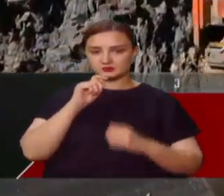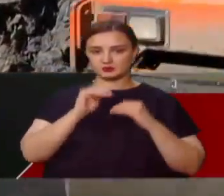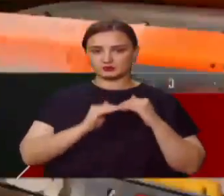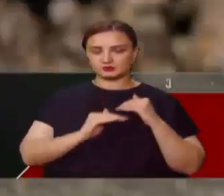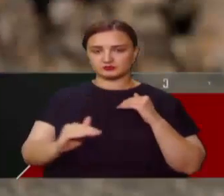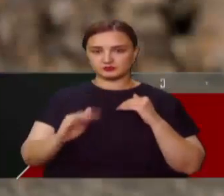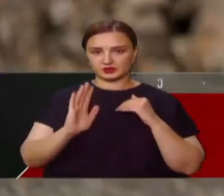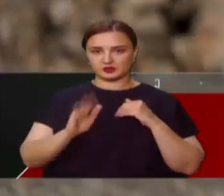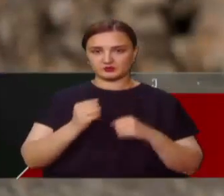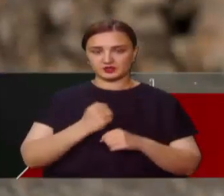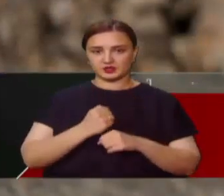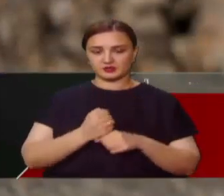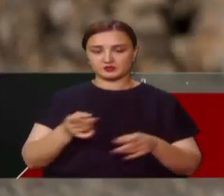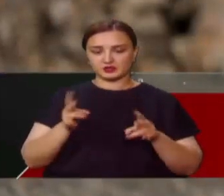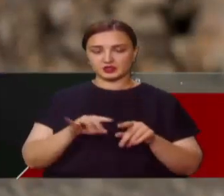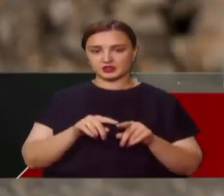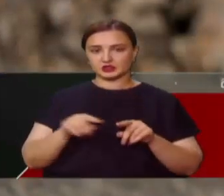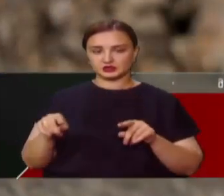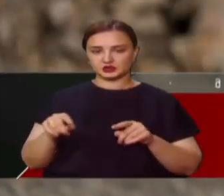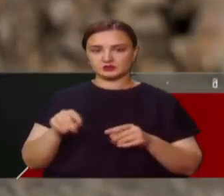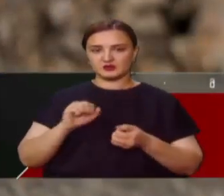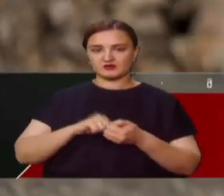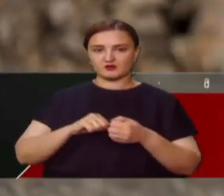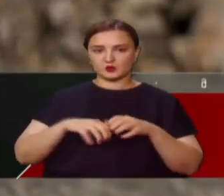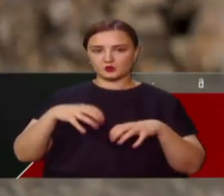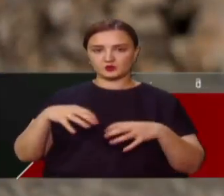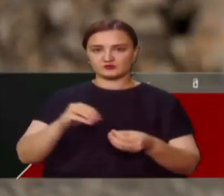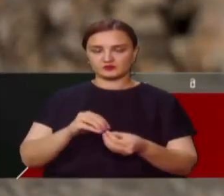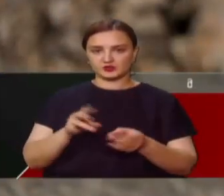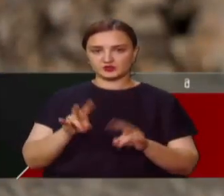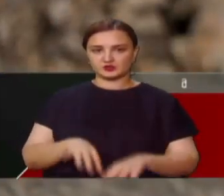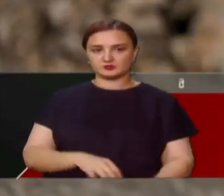საფარით დაიგება. დანარჩენი ნაწილი კი გრუნტიანი დარჩება.